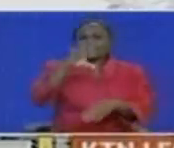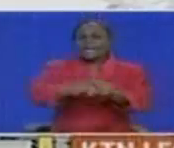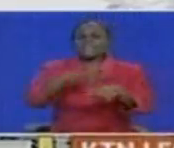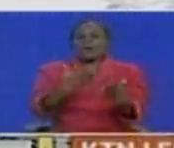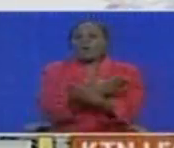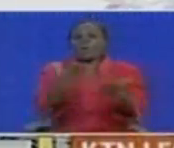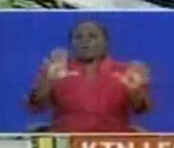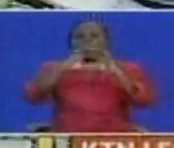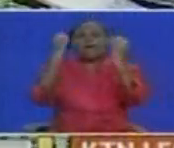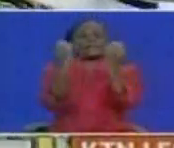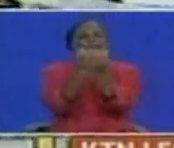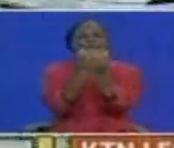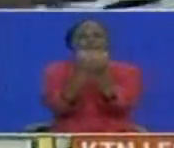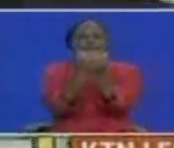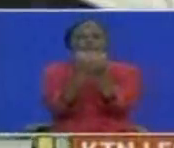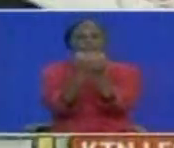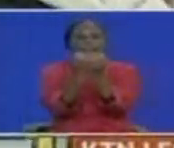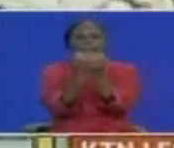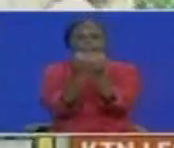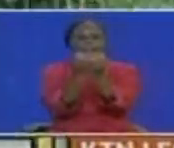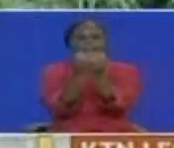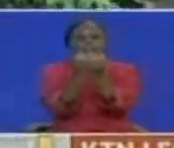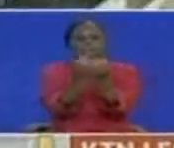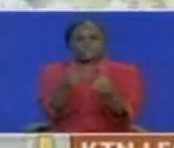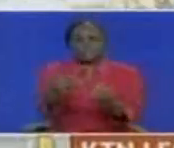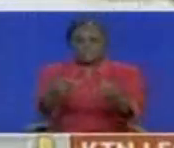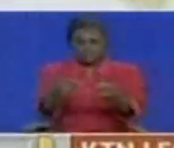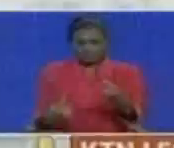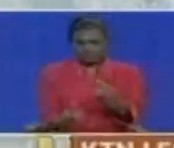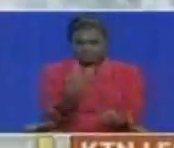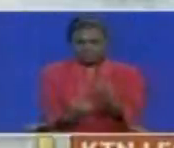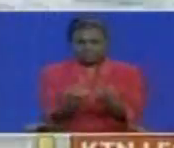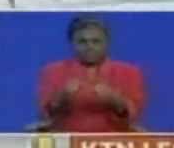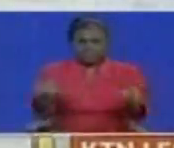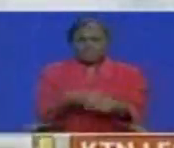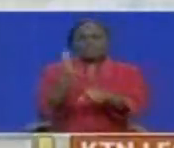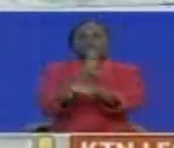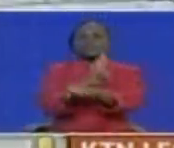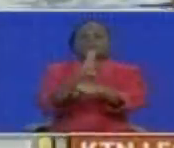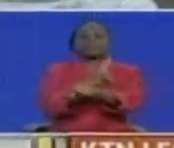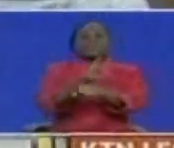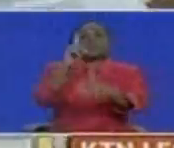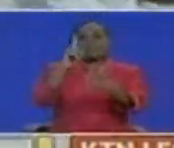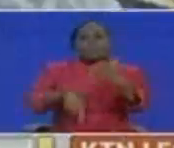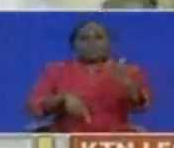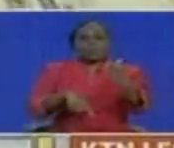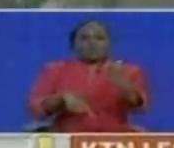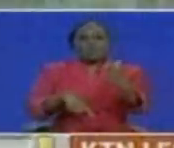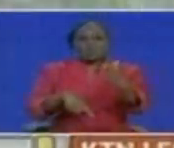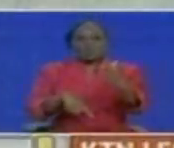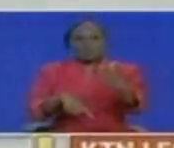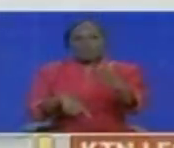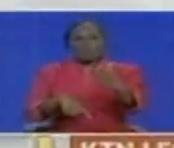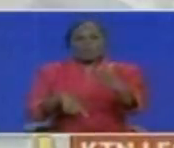kote nchini. Na ili jiko unaweza kulitengeneza ukiwa unatumia hata ile tunaita plywood na